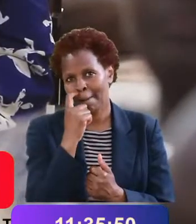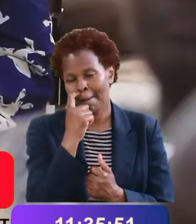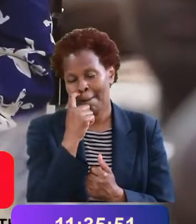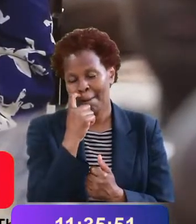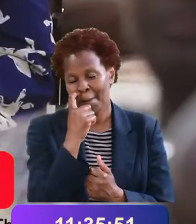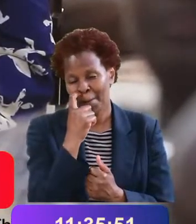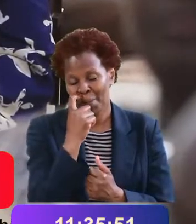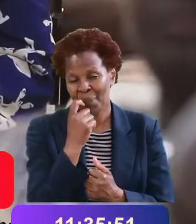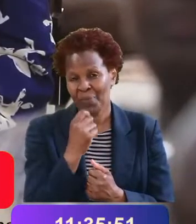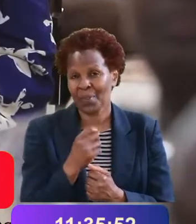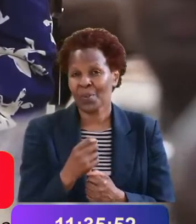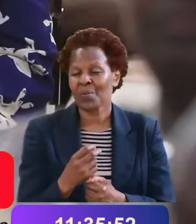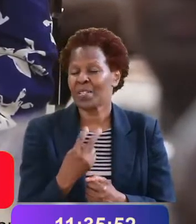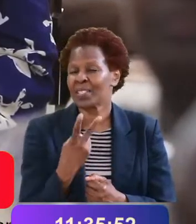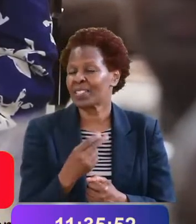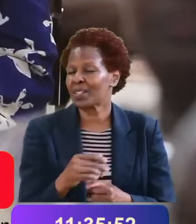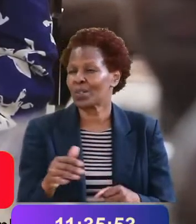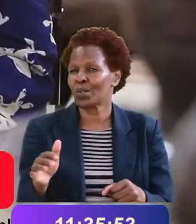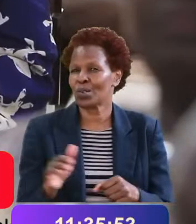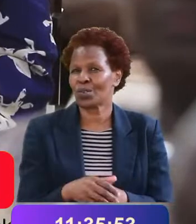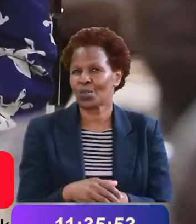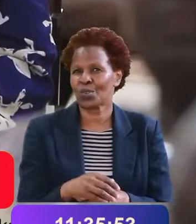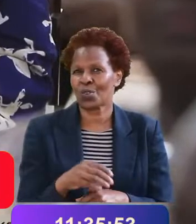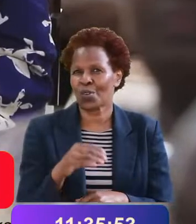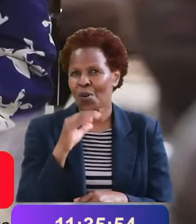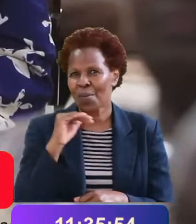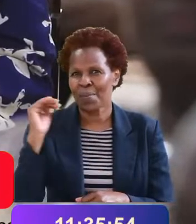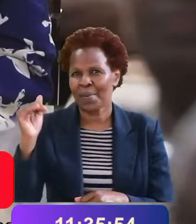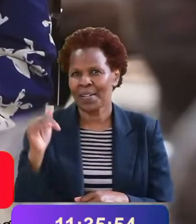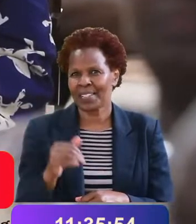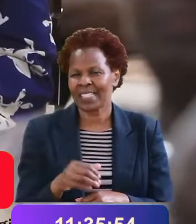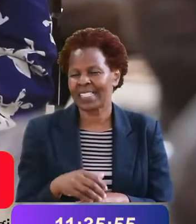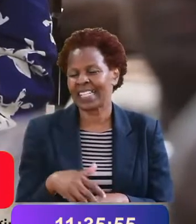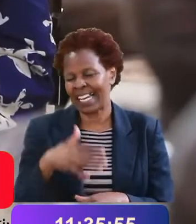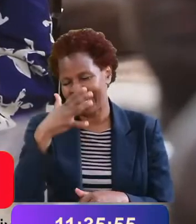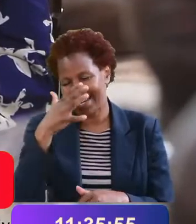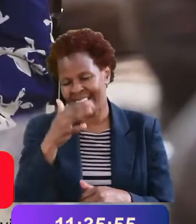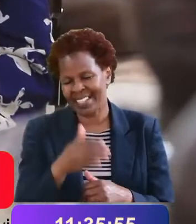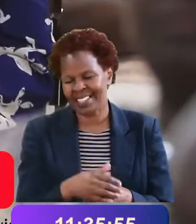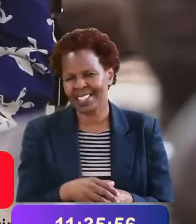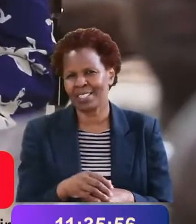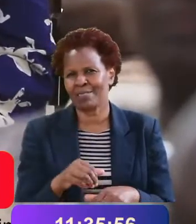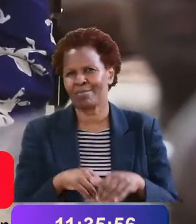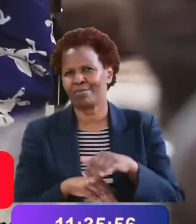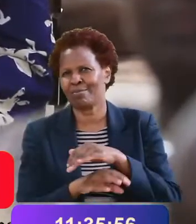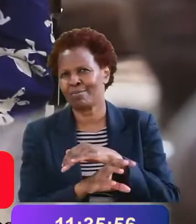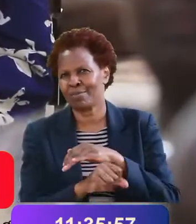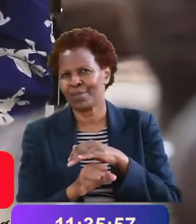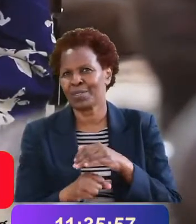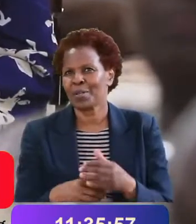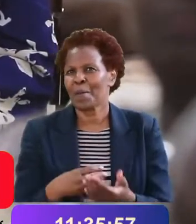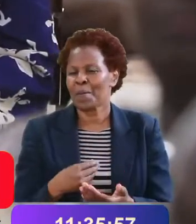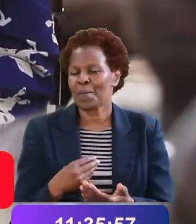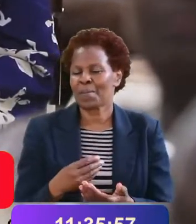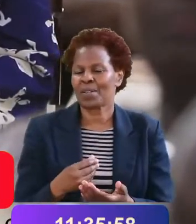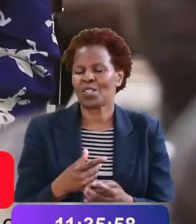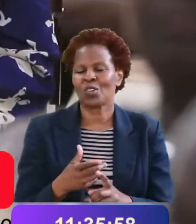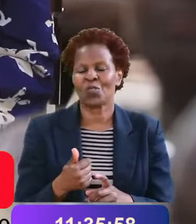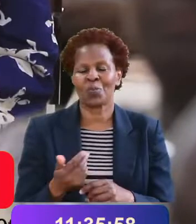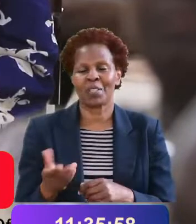Si tumeona wazee sana wameandikwa wamedanganywa danganywa. Mtu alienda na pesa yake anaenda nyumbani bila.